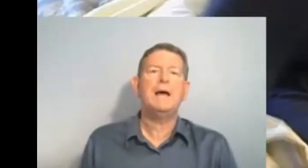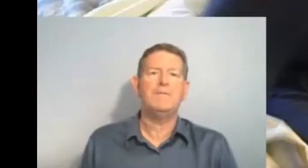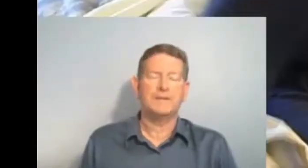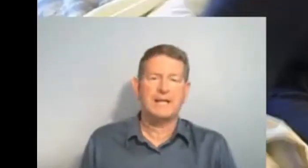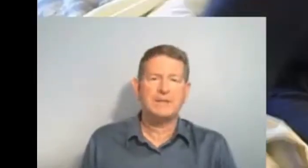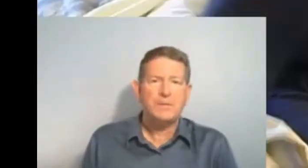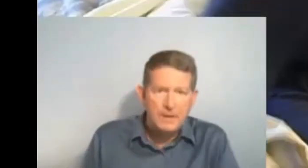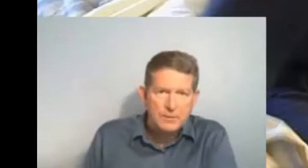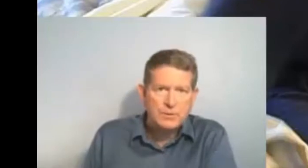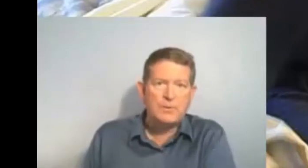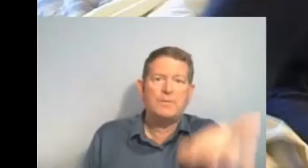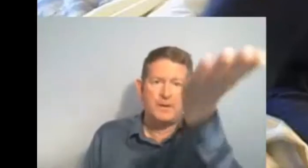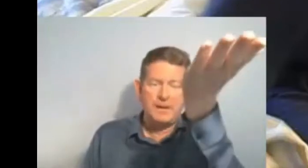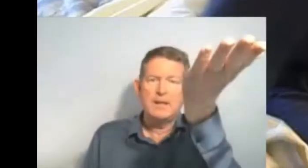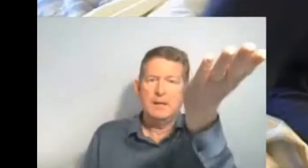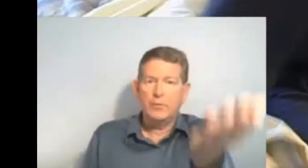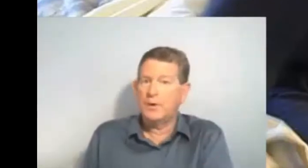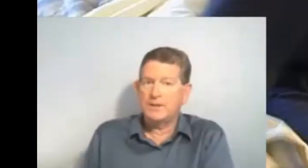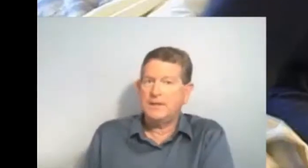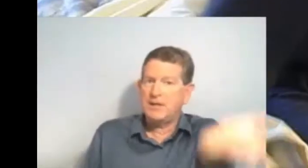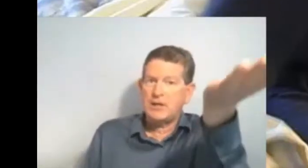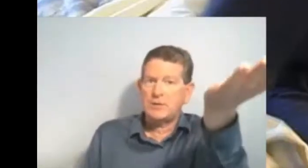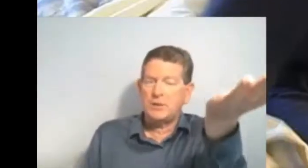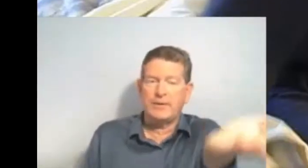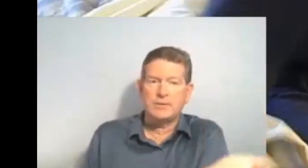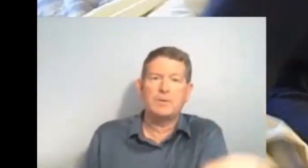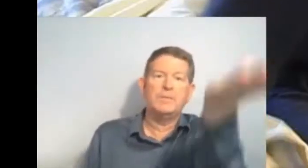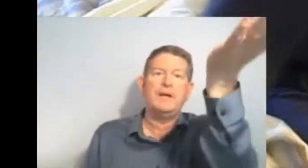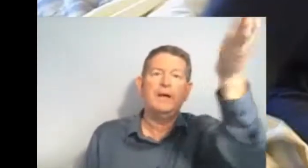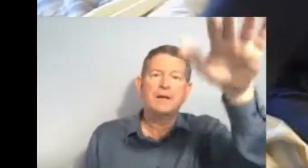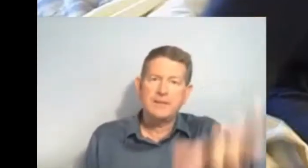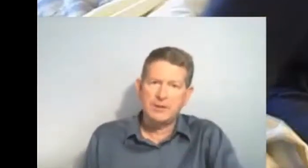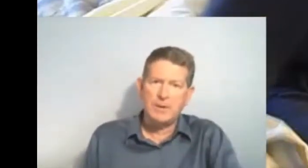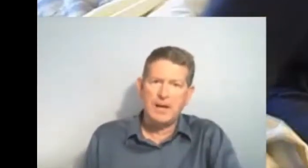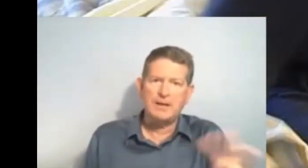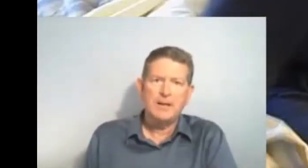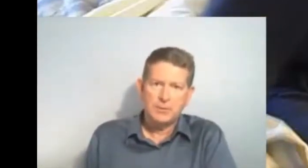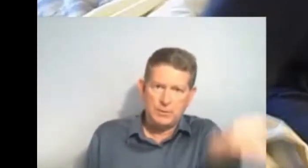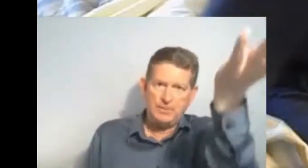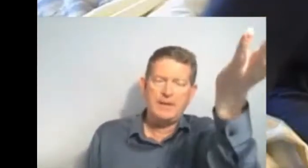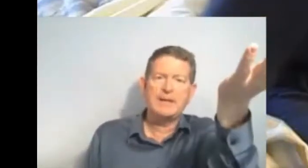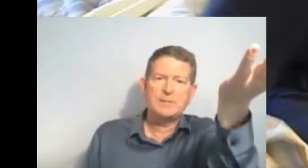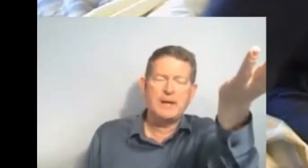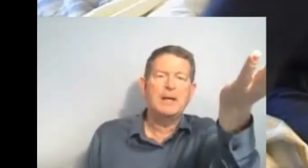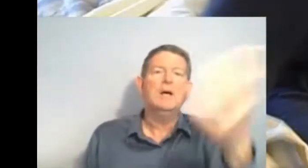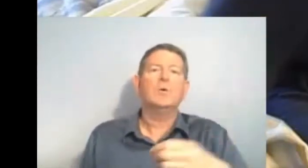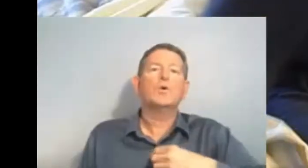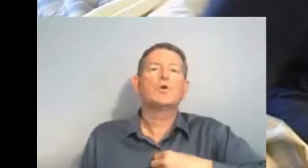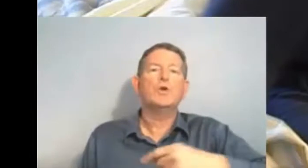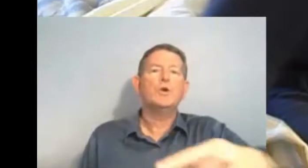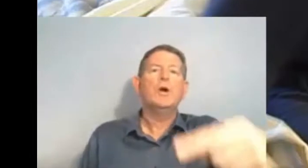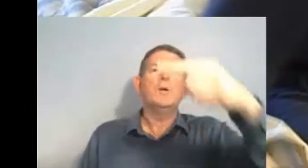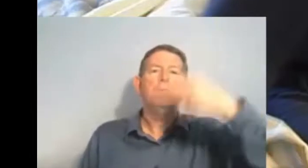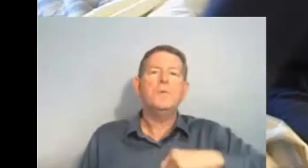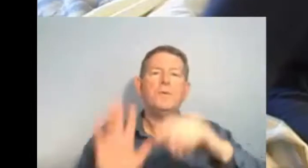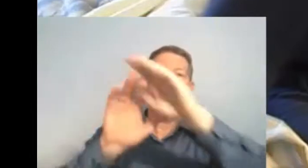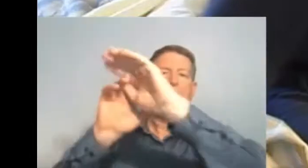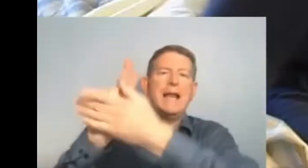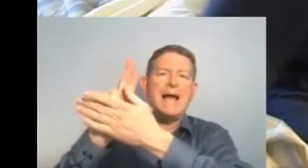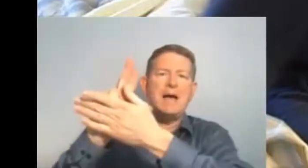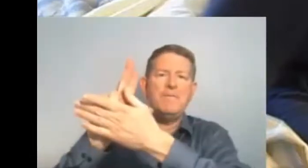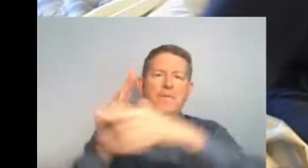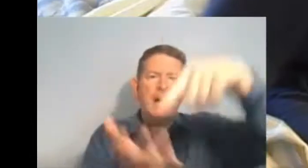me lève. Ça, c'est le verbe se lever. Vous connaissez déjà se lever, s'asseoir, se lever, n'est-ce pas? Donc, je